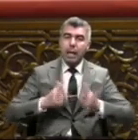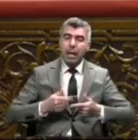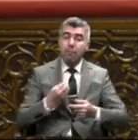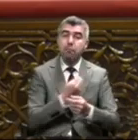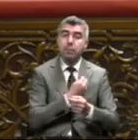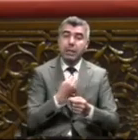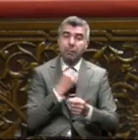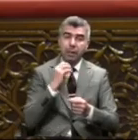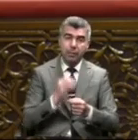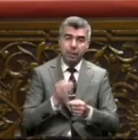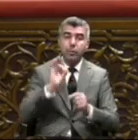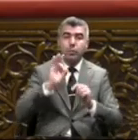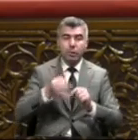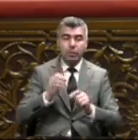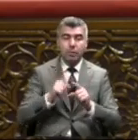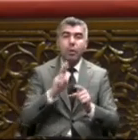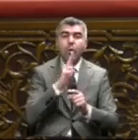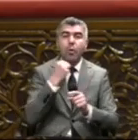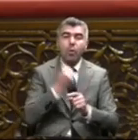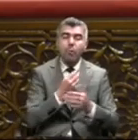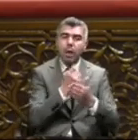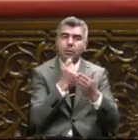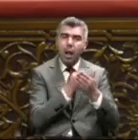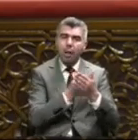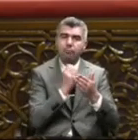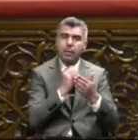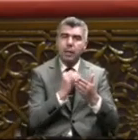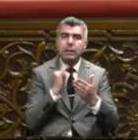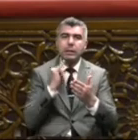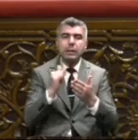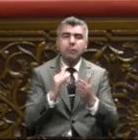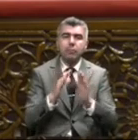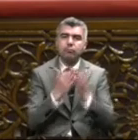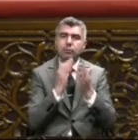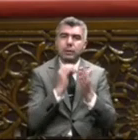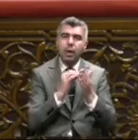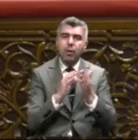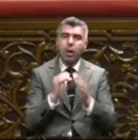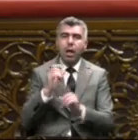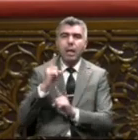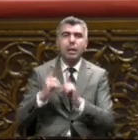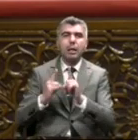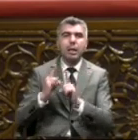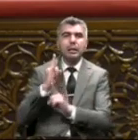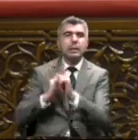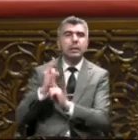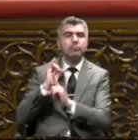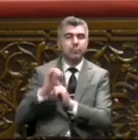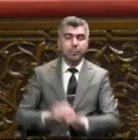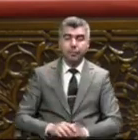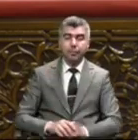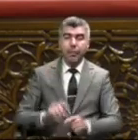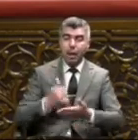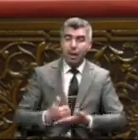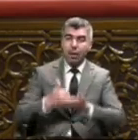حيث تفاعلت الحكومه مع العديد من المطالب التي ظلت حاضره في دفتر مطالب الشغيله منذ سنوات كذلك مواصله